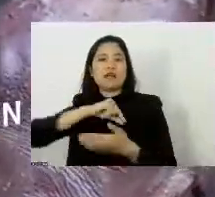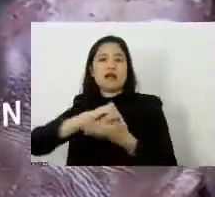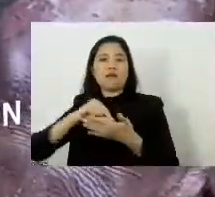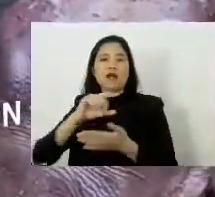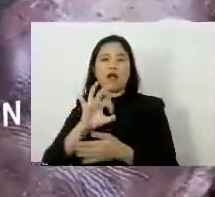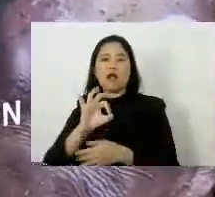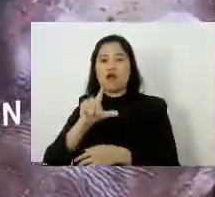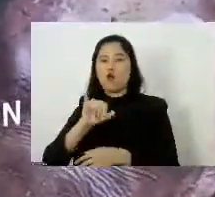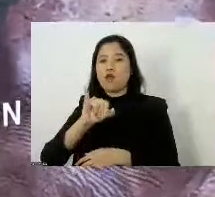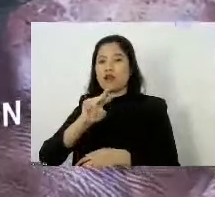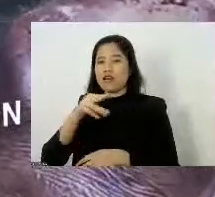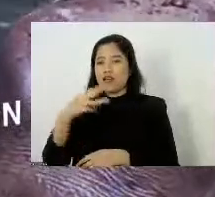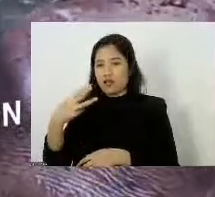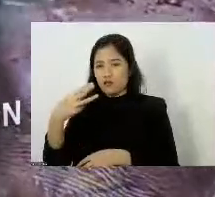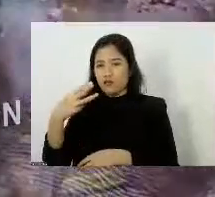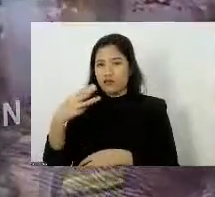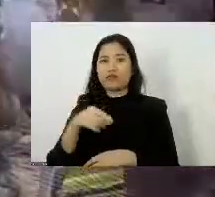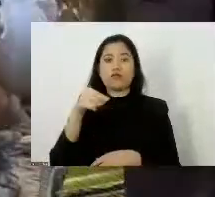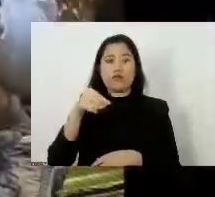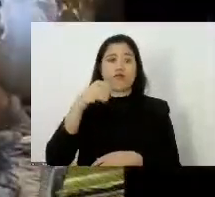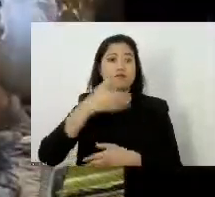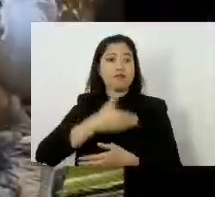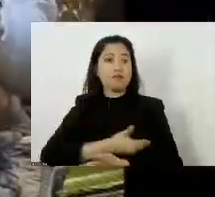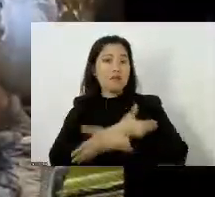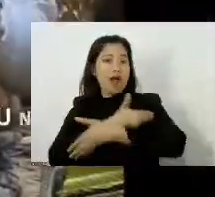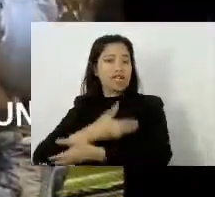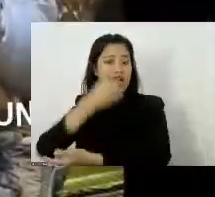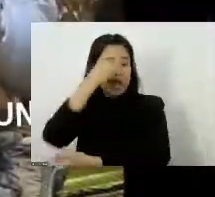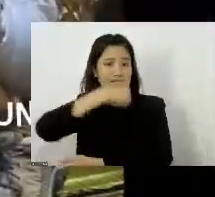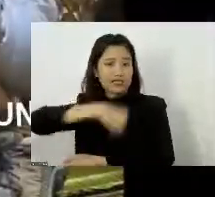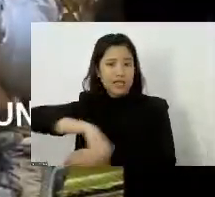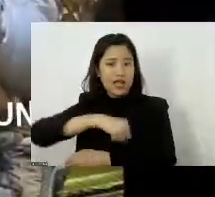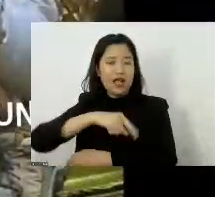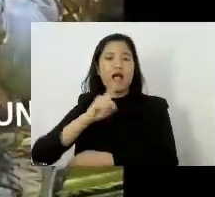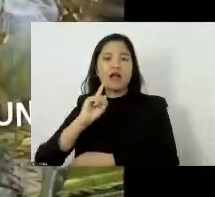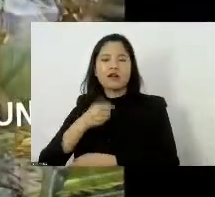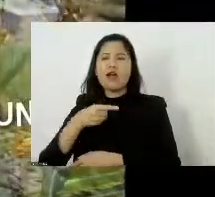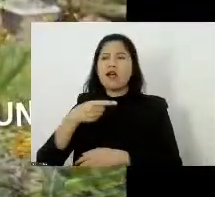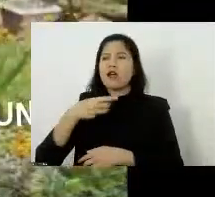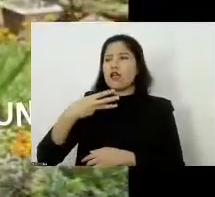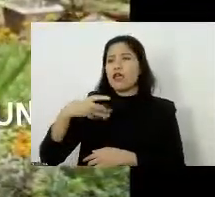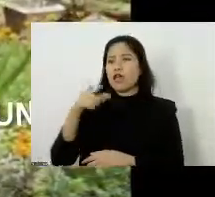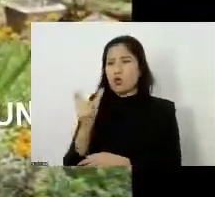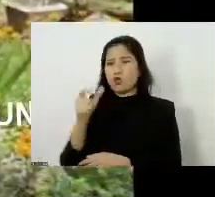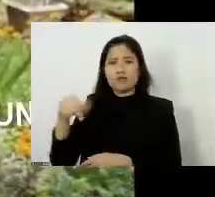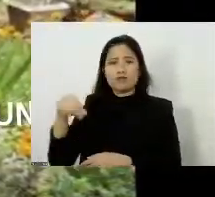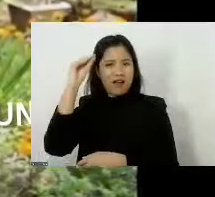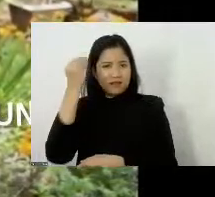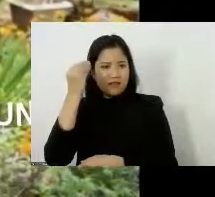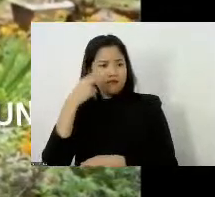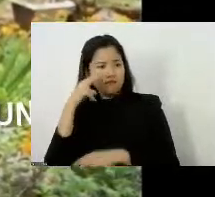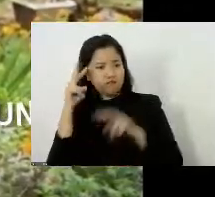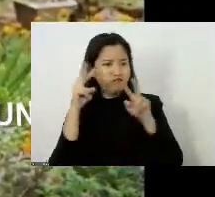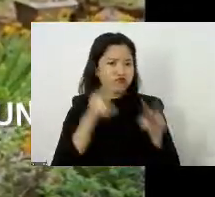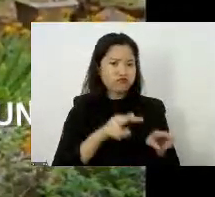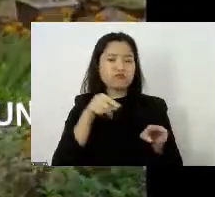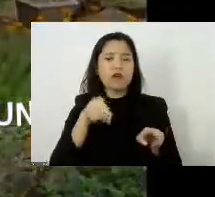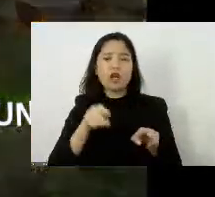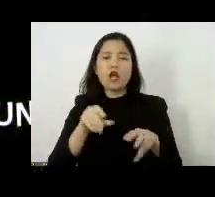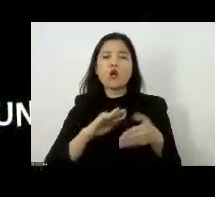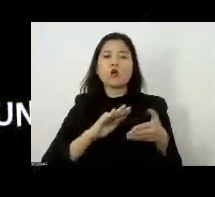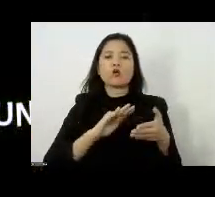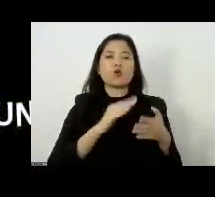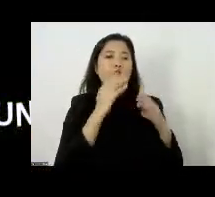kelahiran bayi Gajah itu Hai menarik perhatian delegasi Uni Eropa di Jakarta dan komunikasi pun